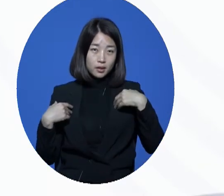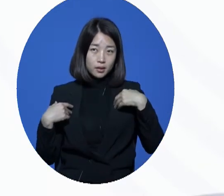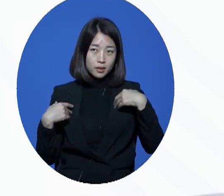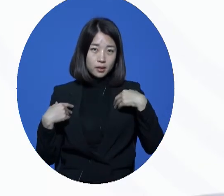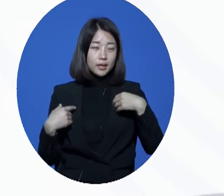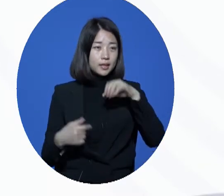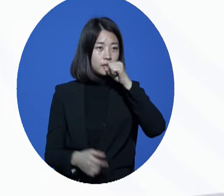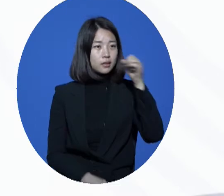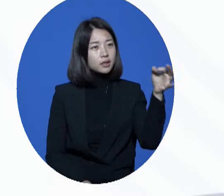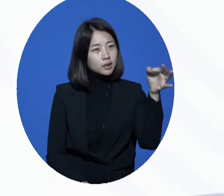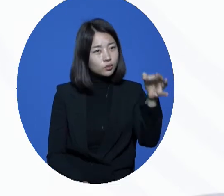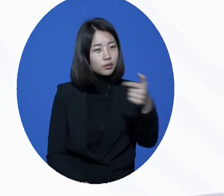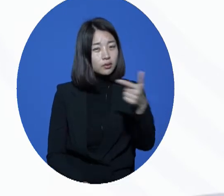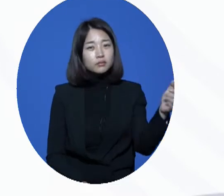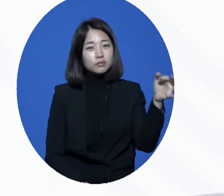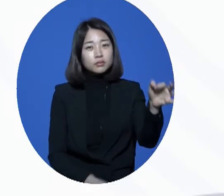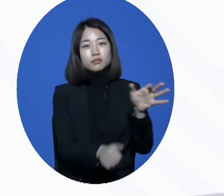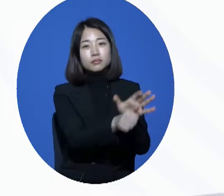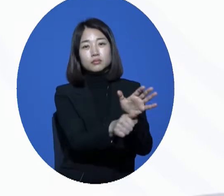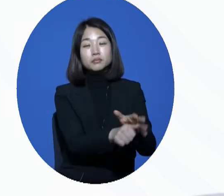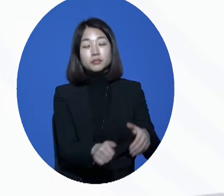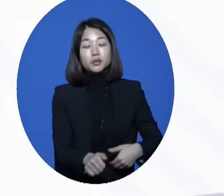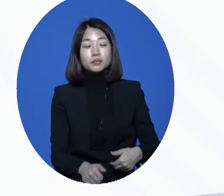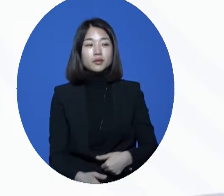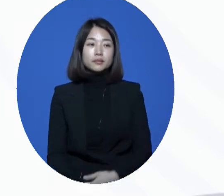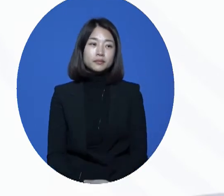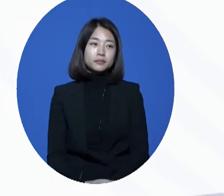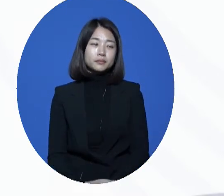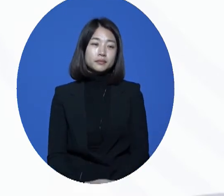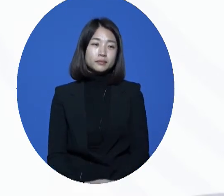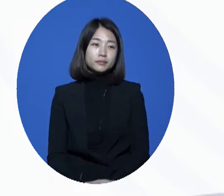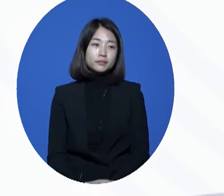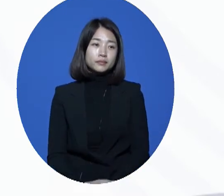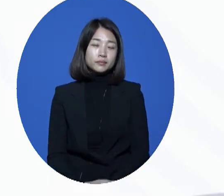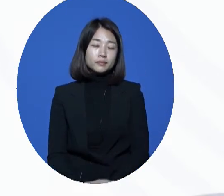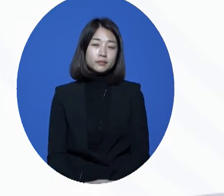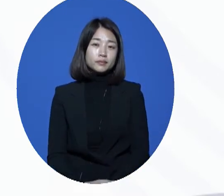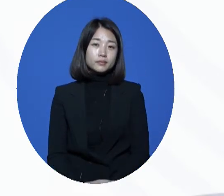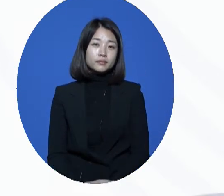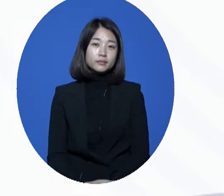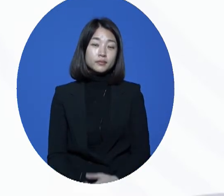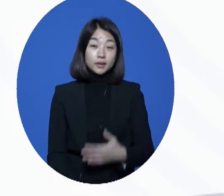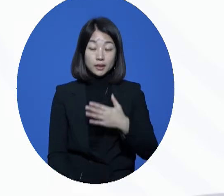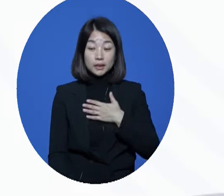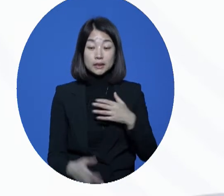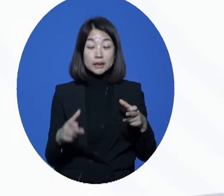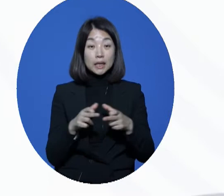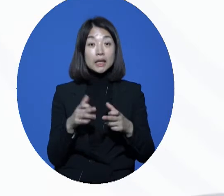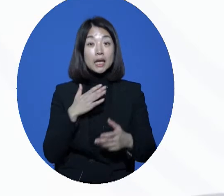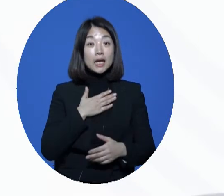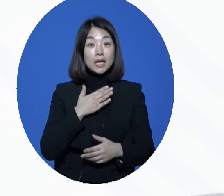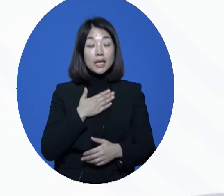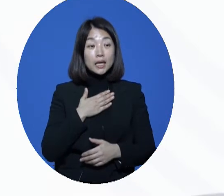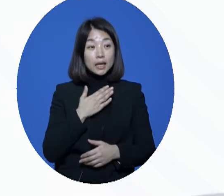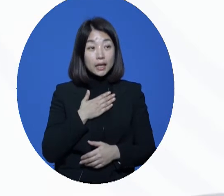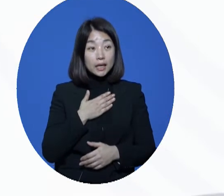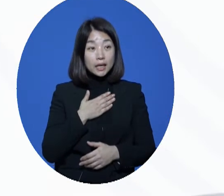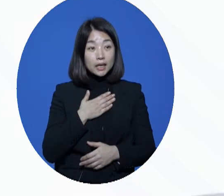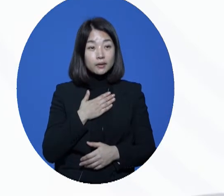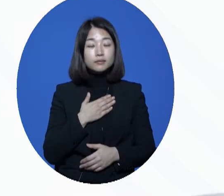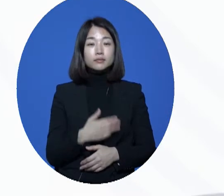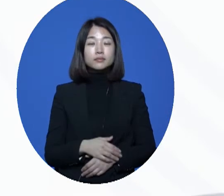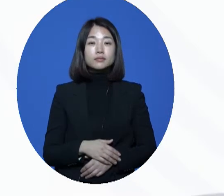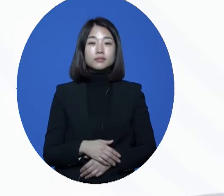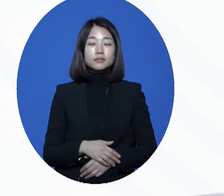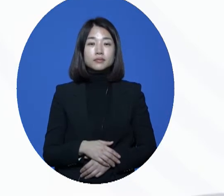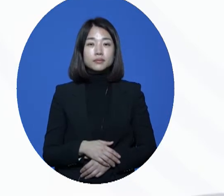분배가 그렇게 또 설계되어야 된다고 생각합니다. 네 번째는 당사자의 권한이 강화돼야 됩니다. 취약계층이 되는 것이